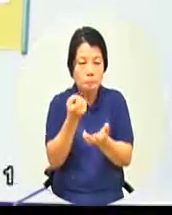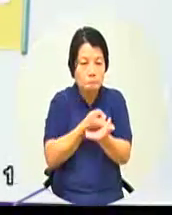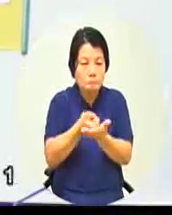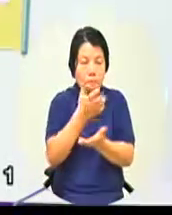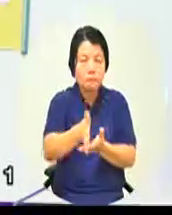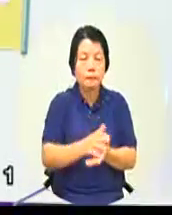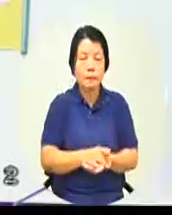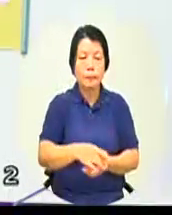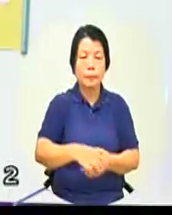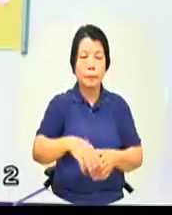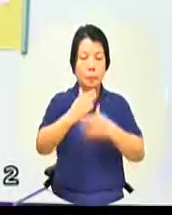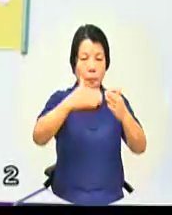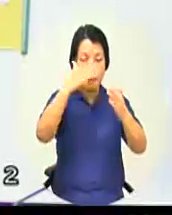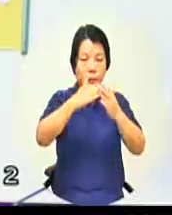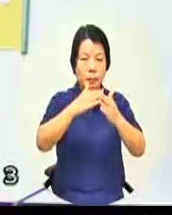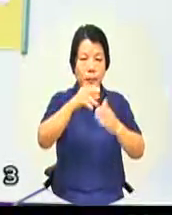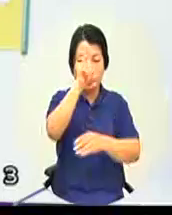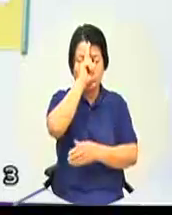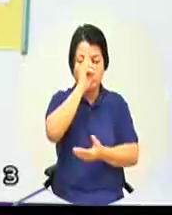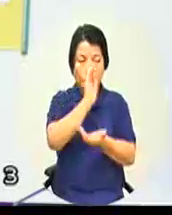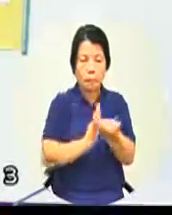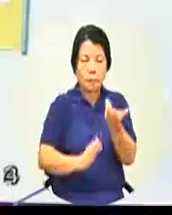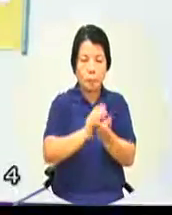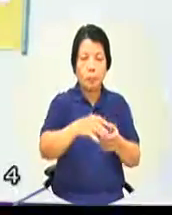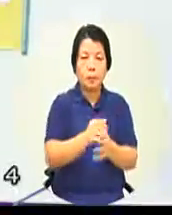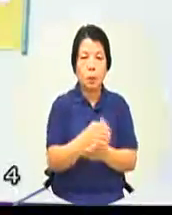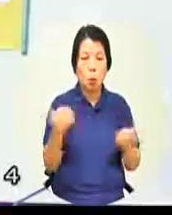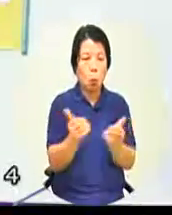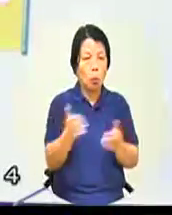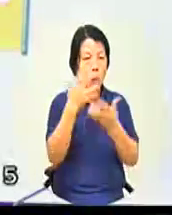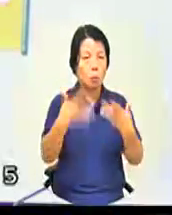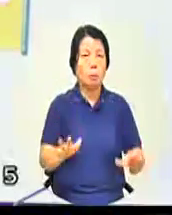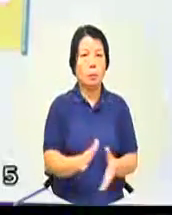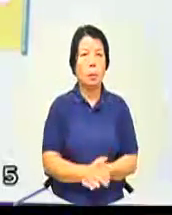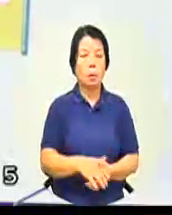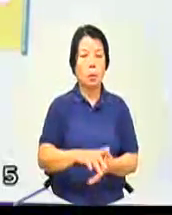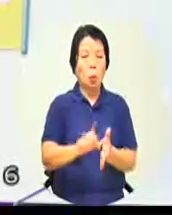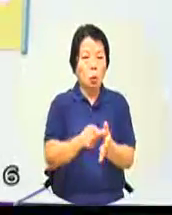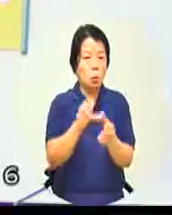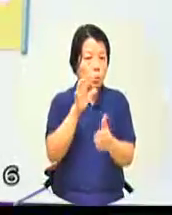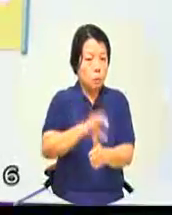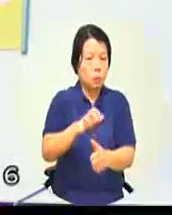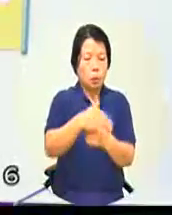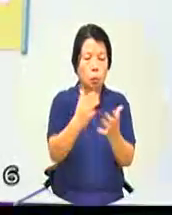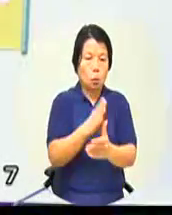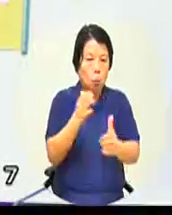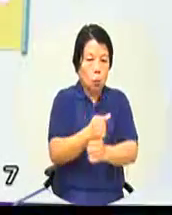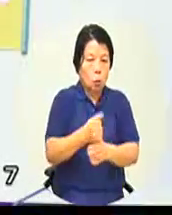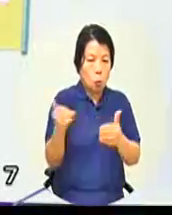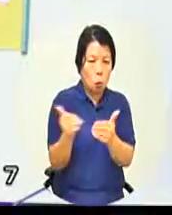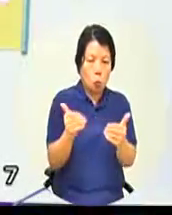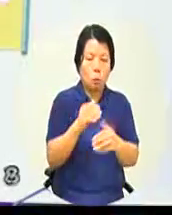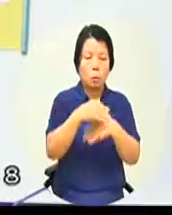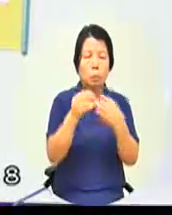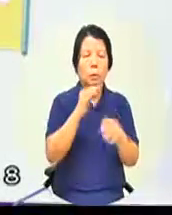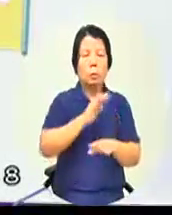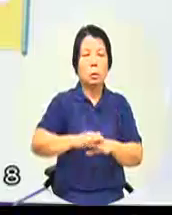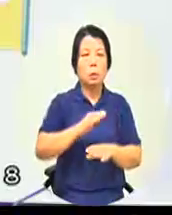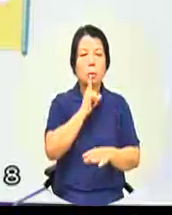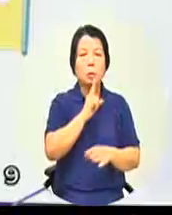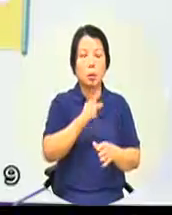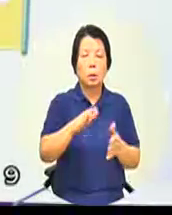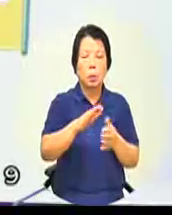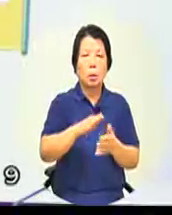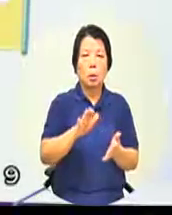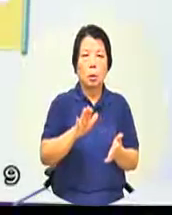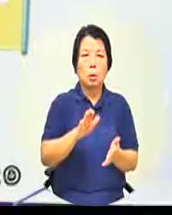好的营养午餐的问题足多？你敢知？我因为时间的问题，我跟你讲，我总执行还会讲。总执行我改